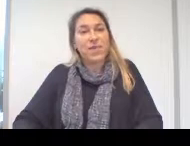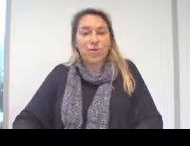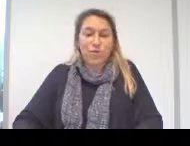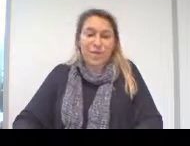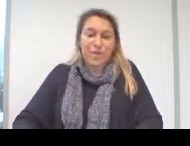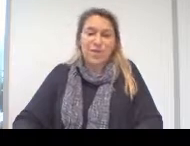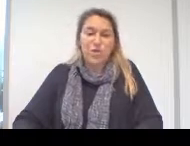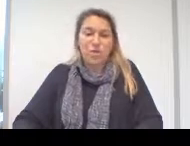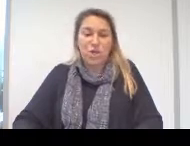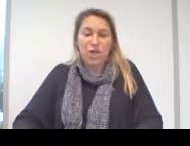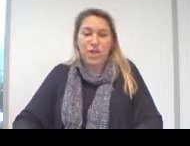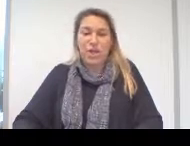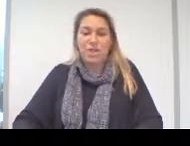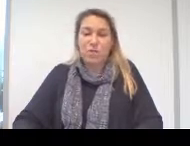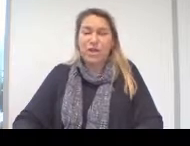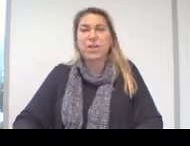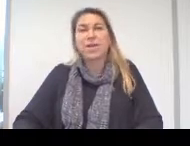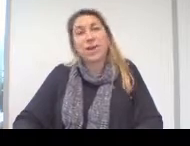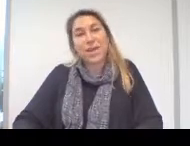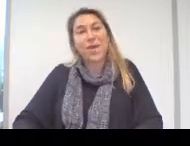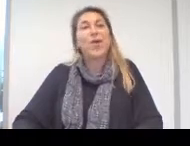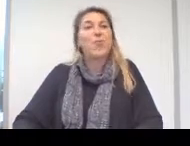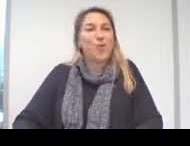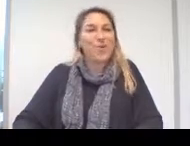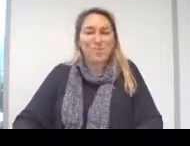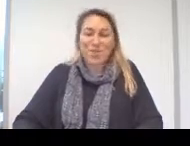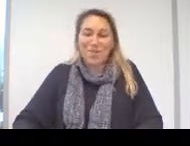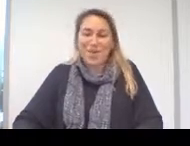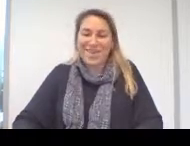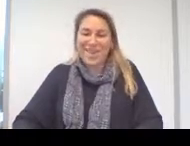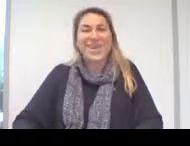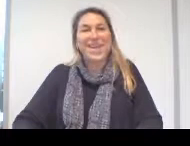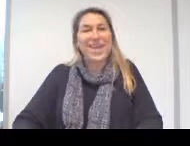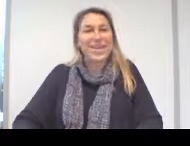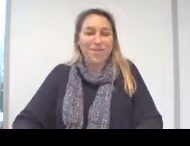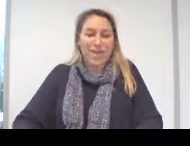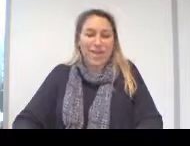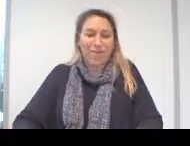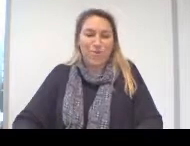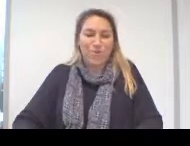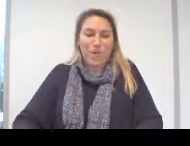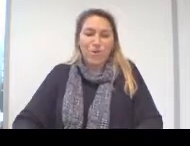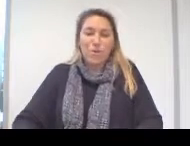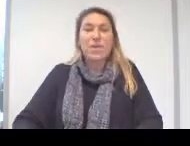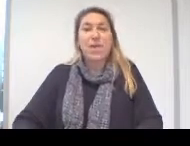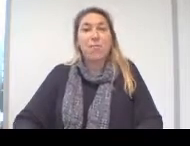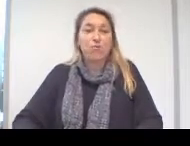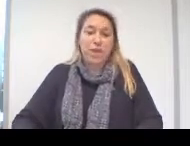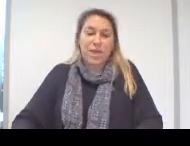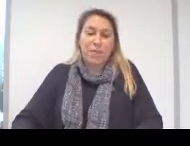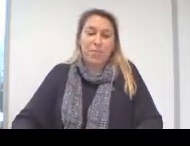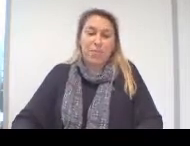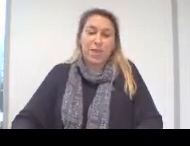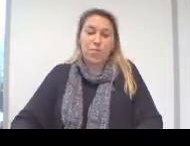à Sylvie Rossi, Julie Jacquier et Emmanuel Chrétien pour leur disponibilité et la qualité de leur intervention. Je remercie également